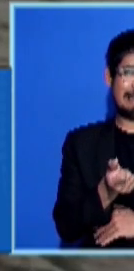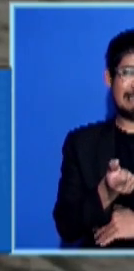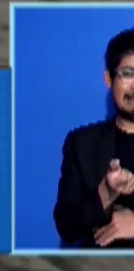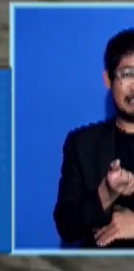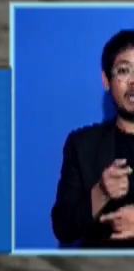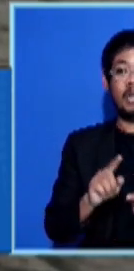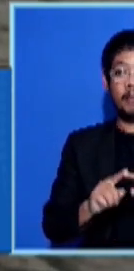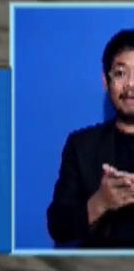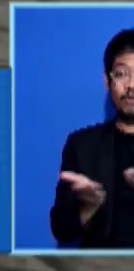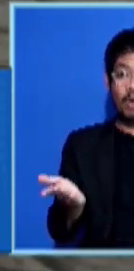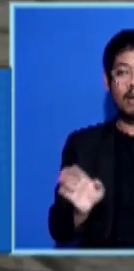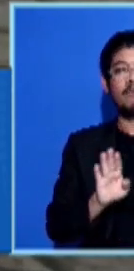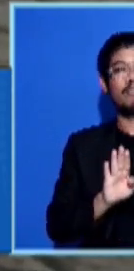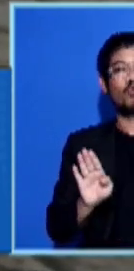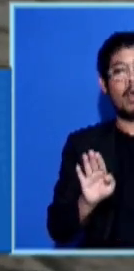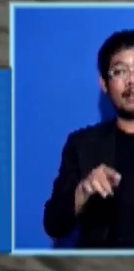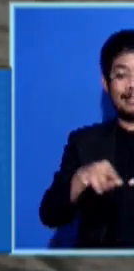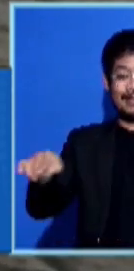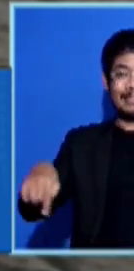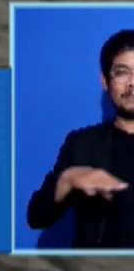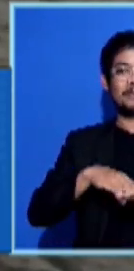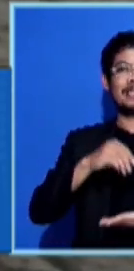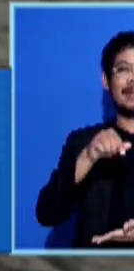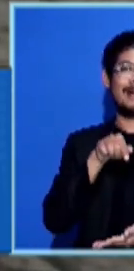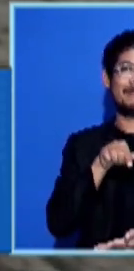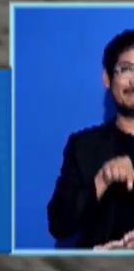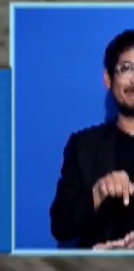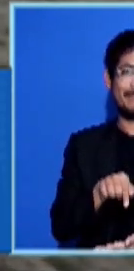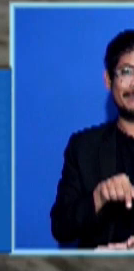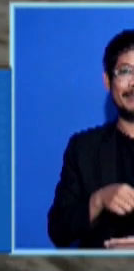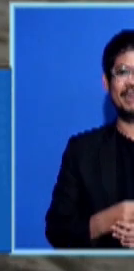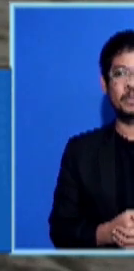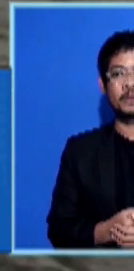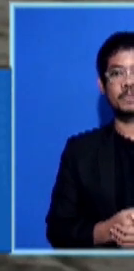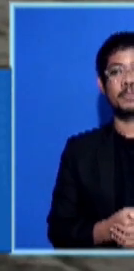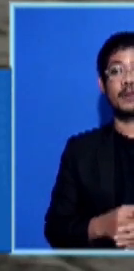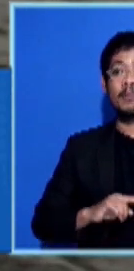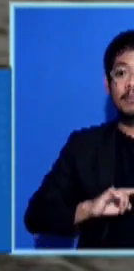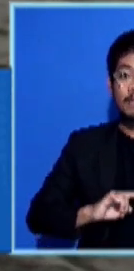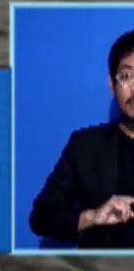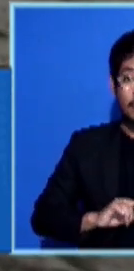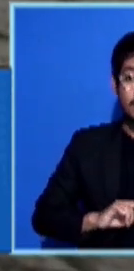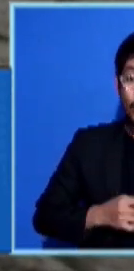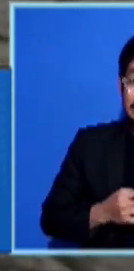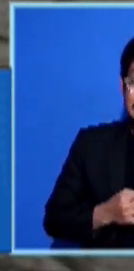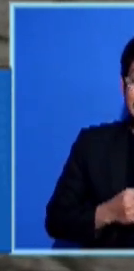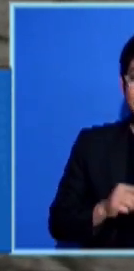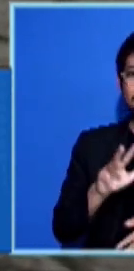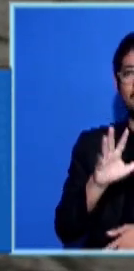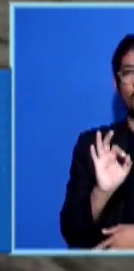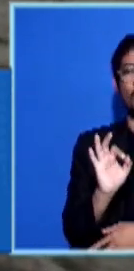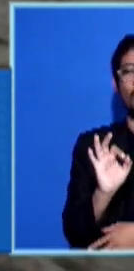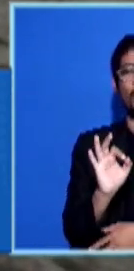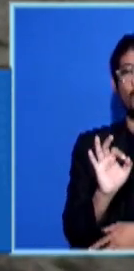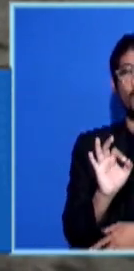untuk coba kita buka di Gumuk Pasir. Mulai tahun 90-an, kita memulai di sini untuk sholat id,